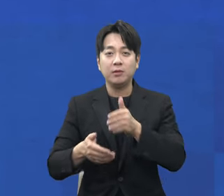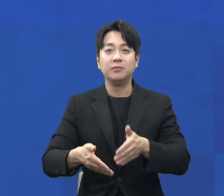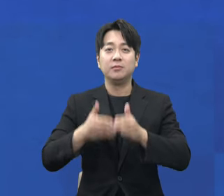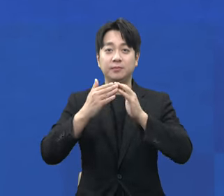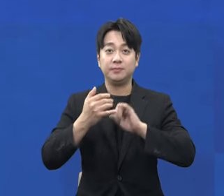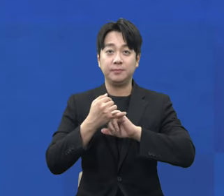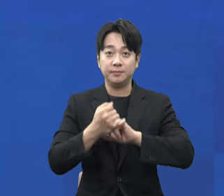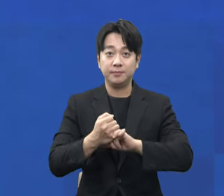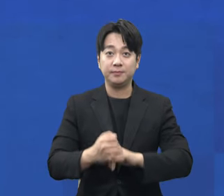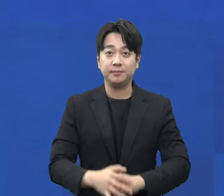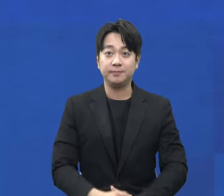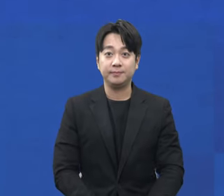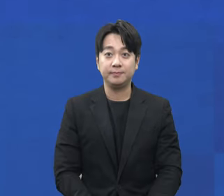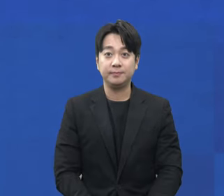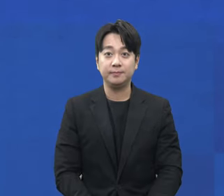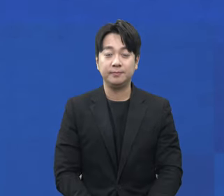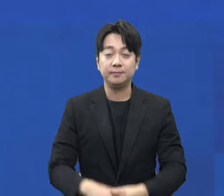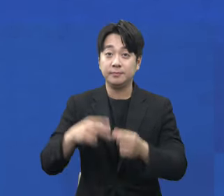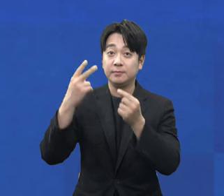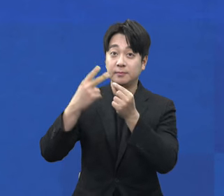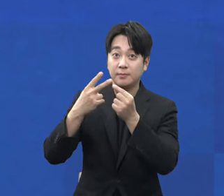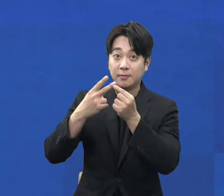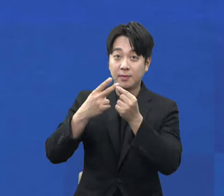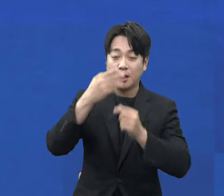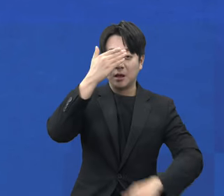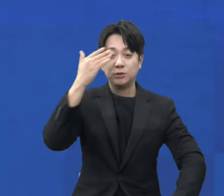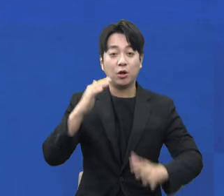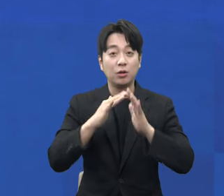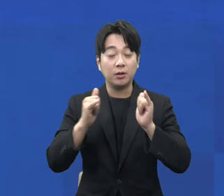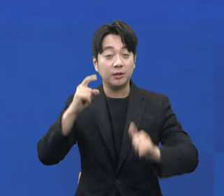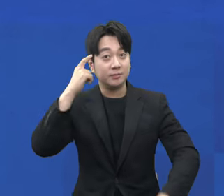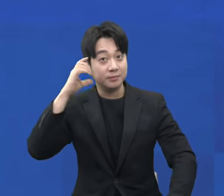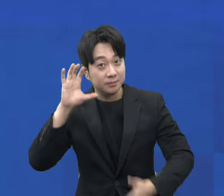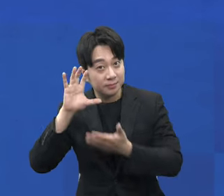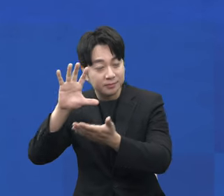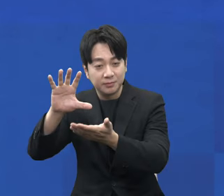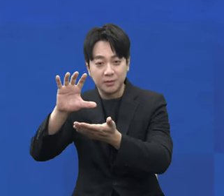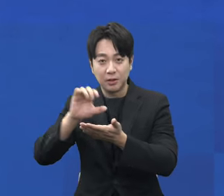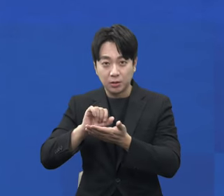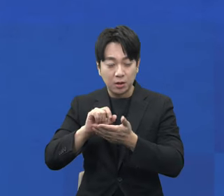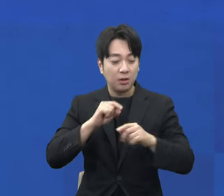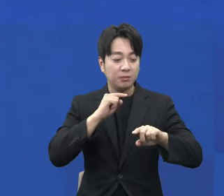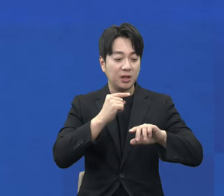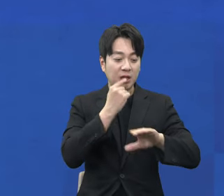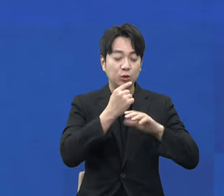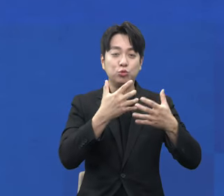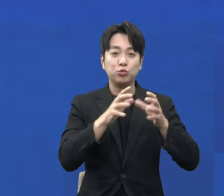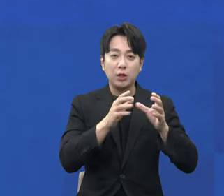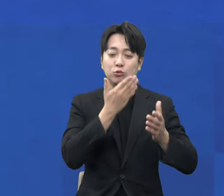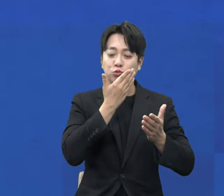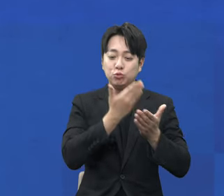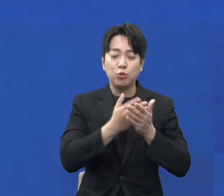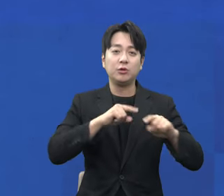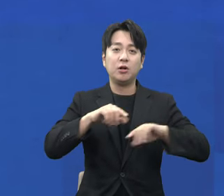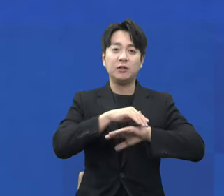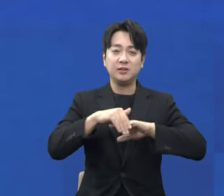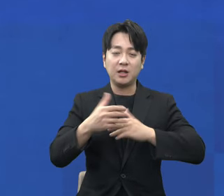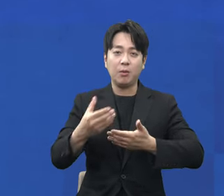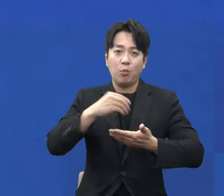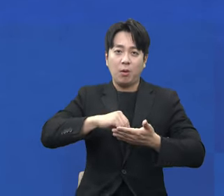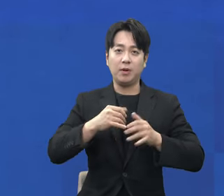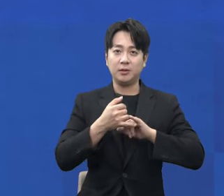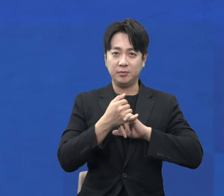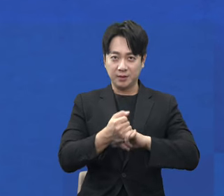나가겠습니다. 둘째, 청년의 목소리를 민주당의 핵심으로 만들겠습니다. 청년 오디션이라는